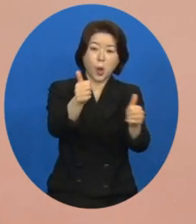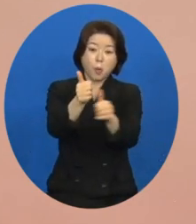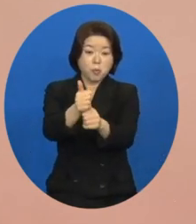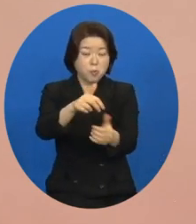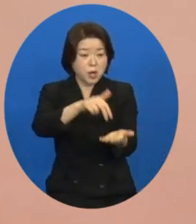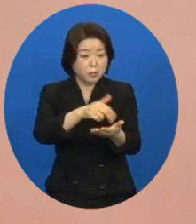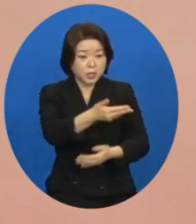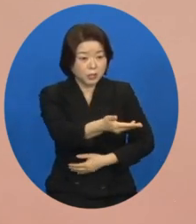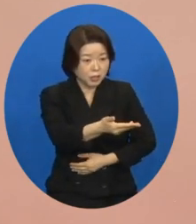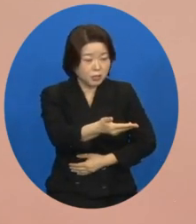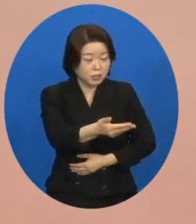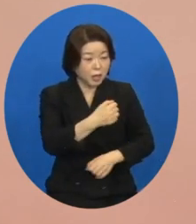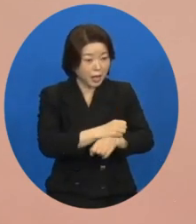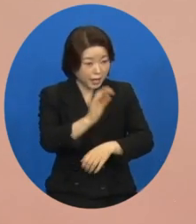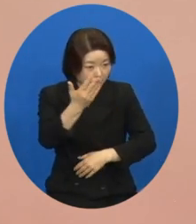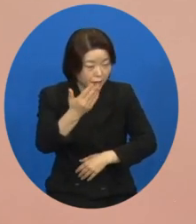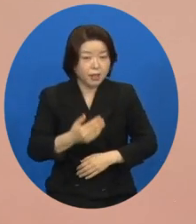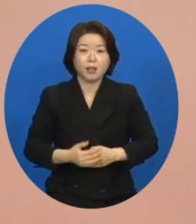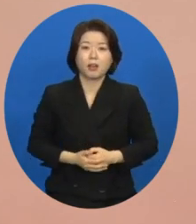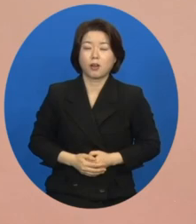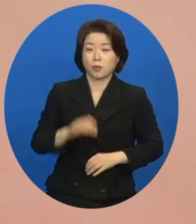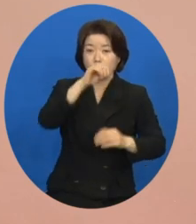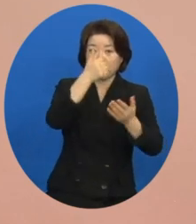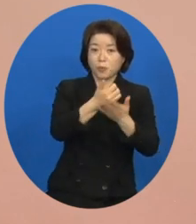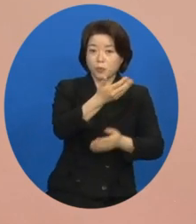그랬더니 우리 장로님이 오늘